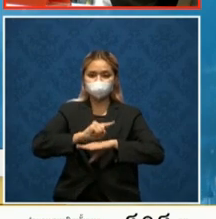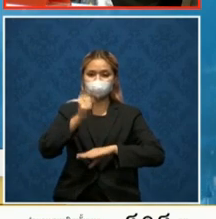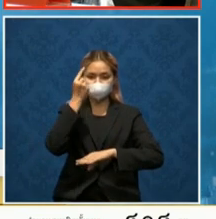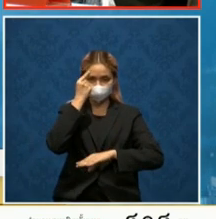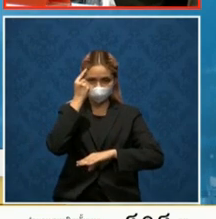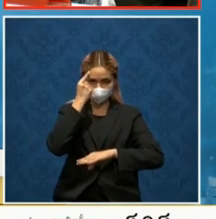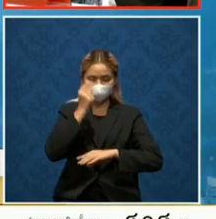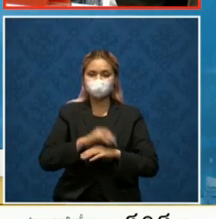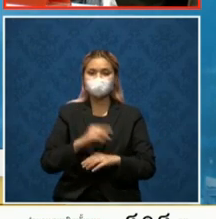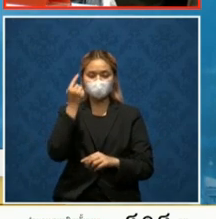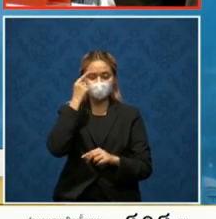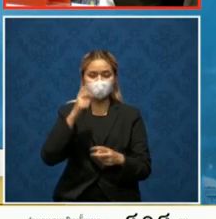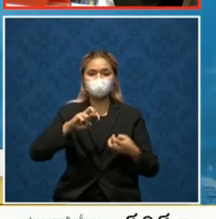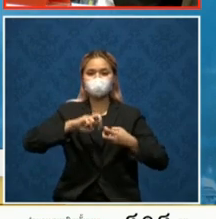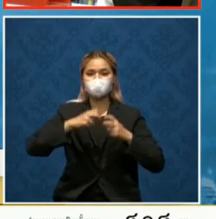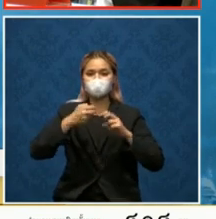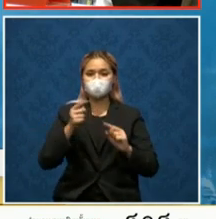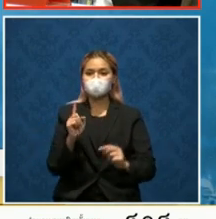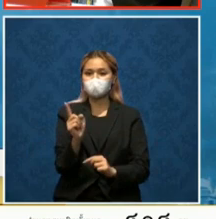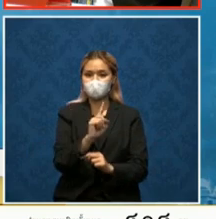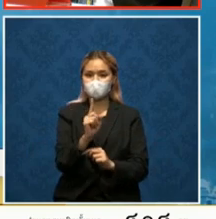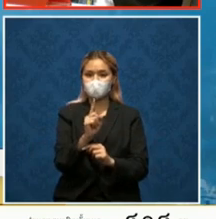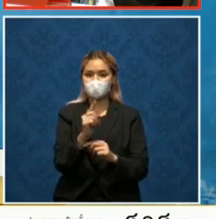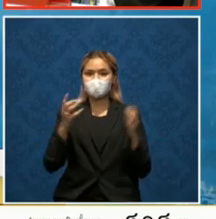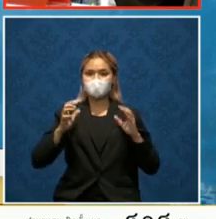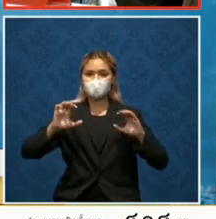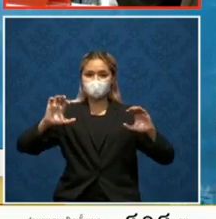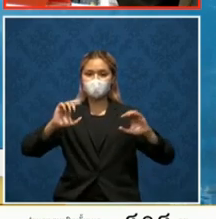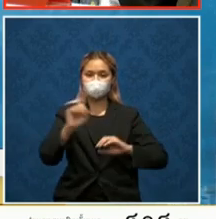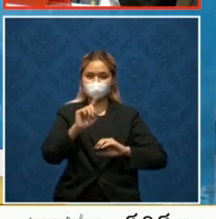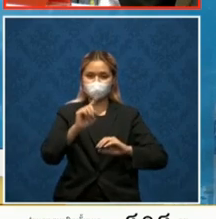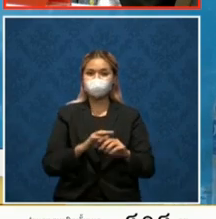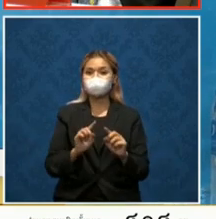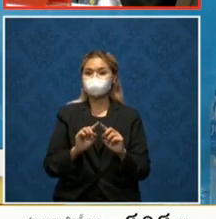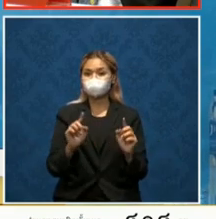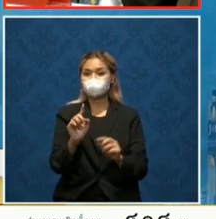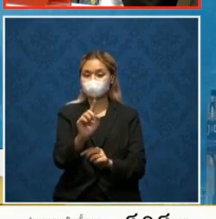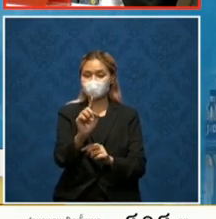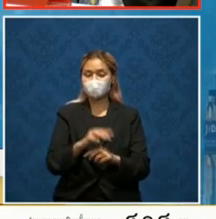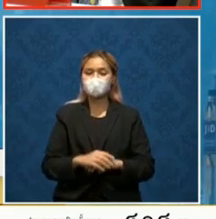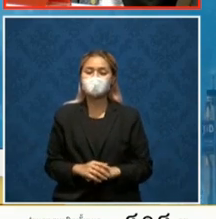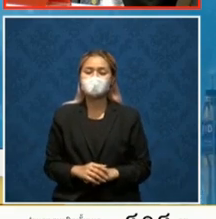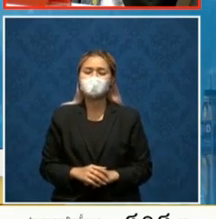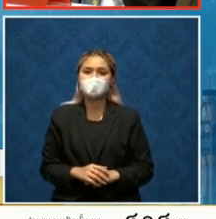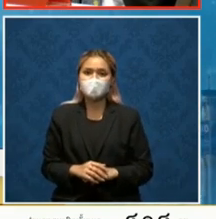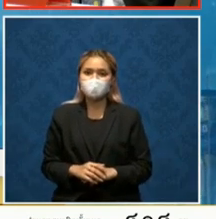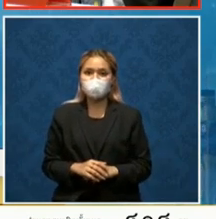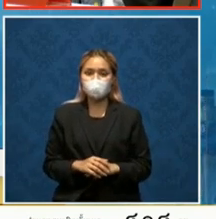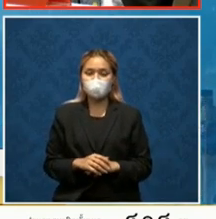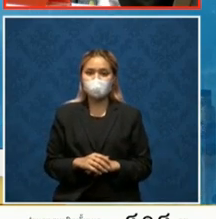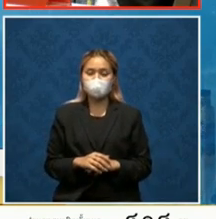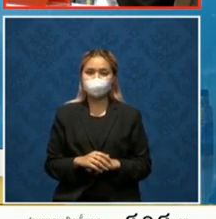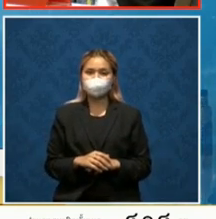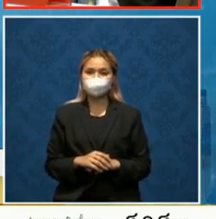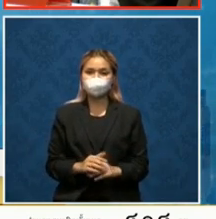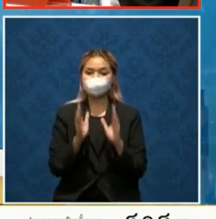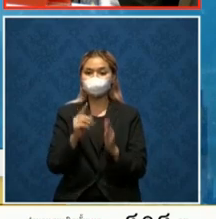ช่วงจังหวะนั้นรัฐบาลไหนแต่สิ่งหนึ่งที่พี่น้องประชาชน